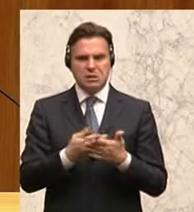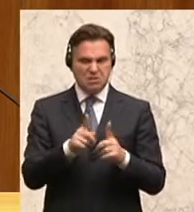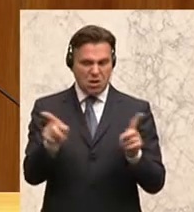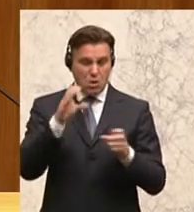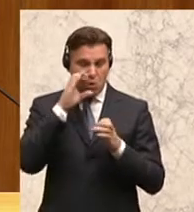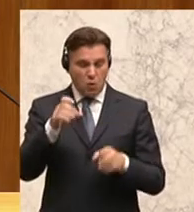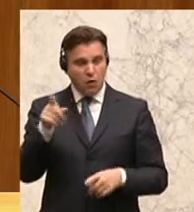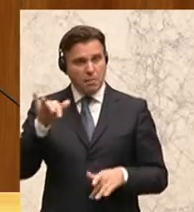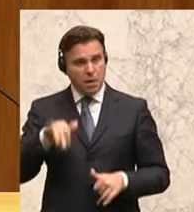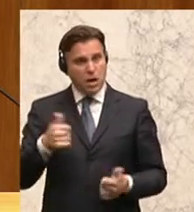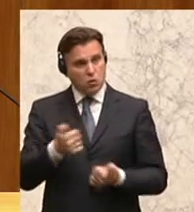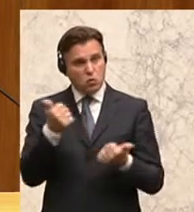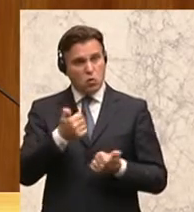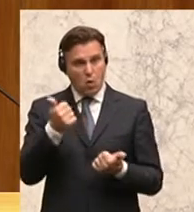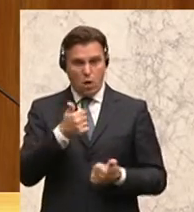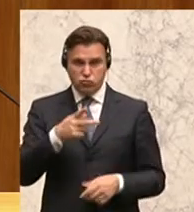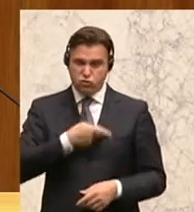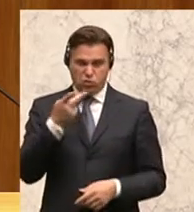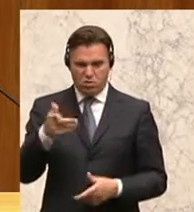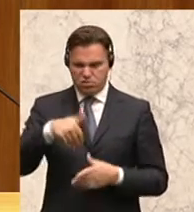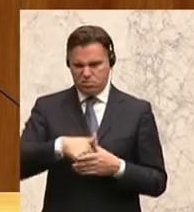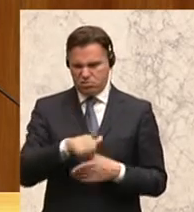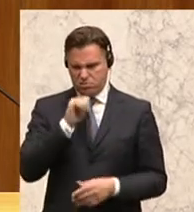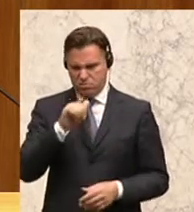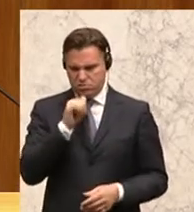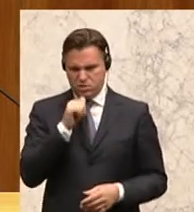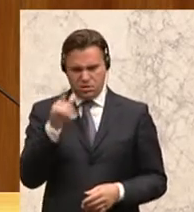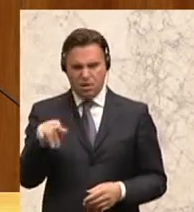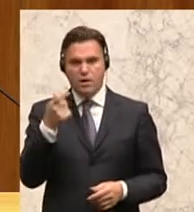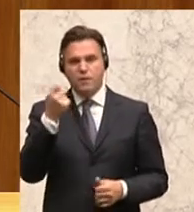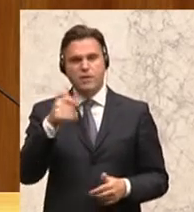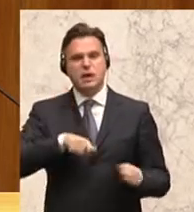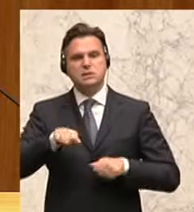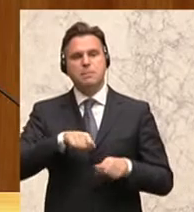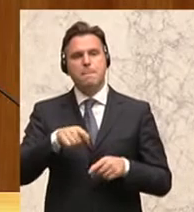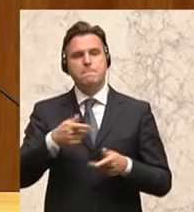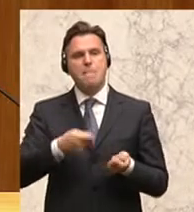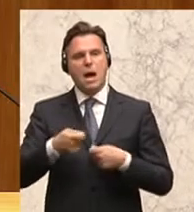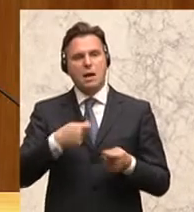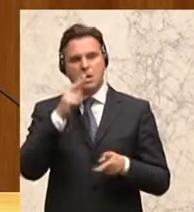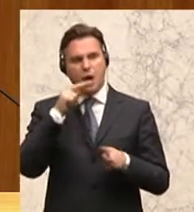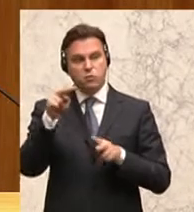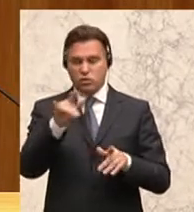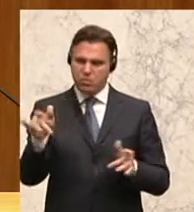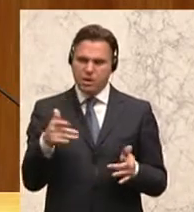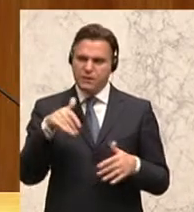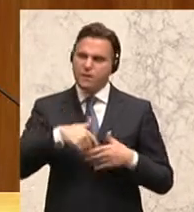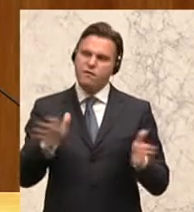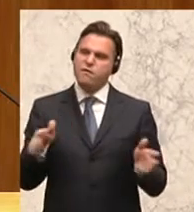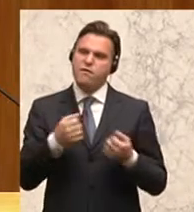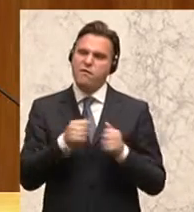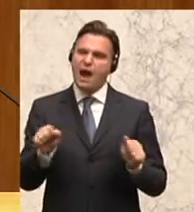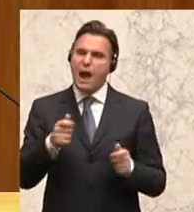hier gemeinsam mit dem Finanzministerium und der Finanzmarktaufsicht leistet. Das ist das Gegenteil von freier Marktwirtschaft. Das ist das Gegenteil von